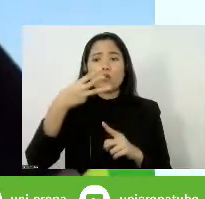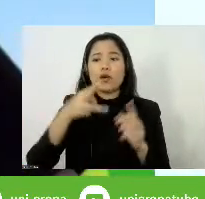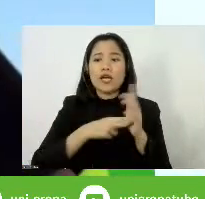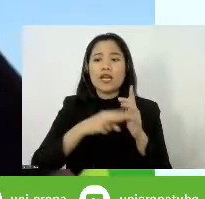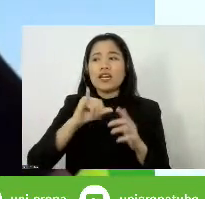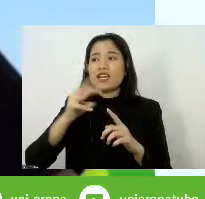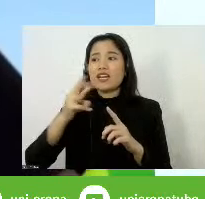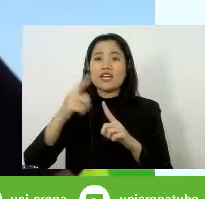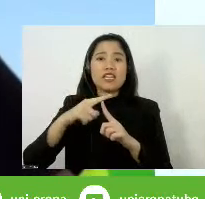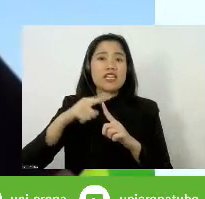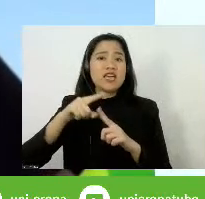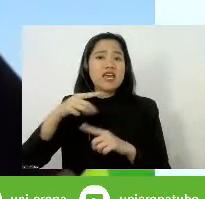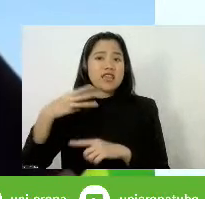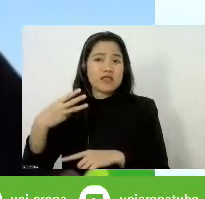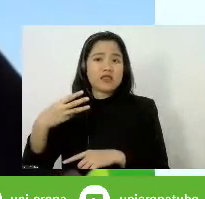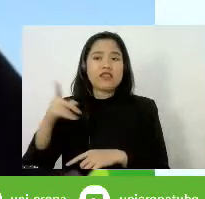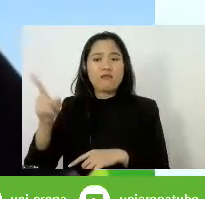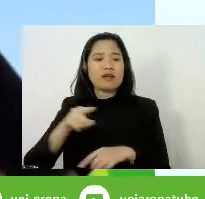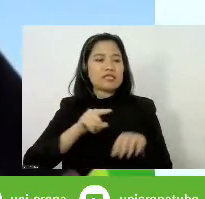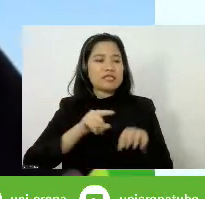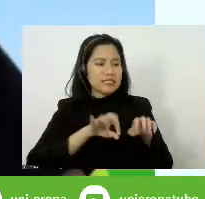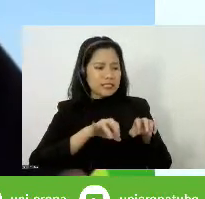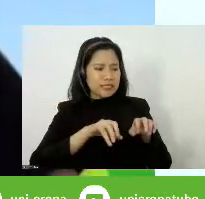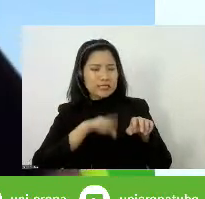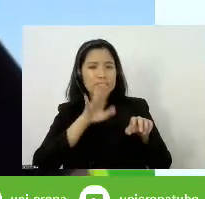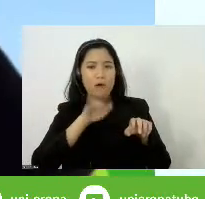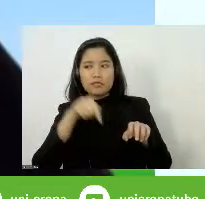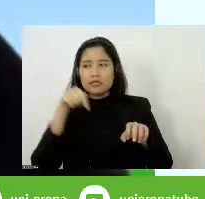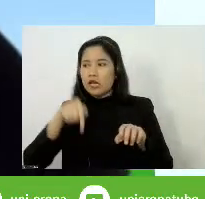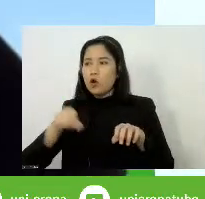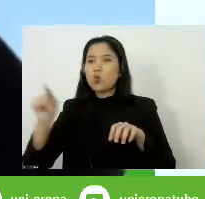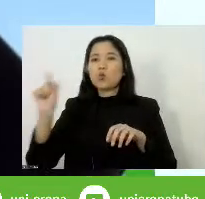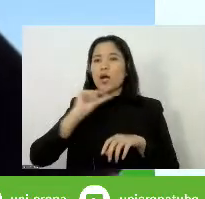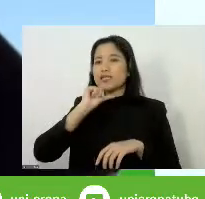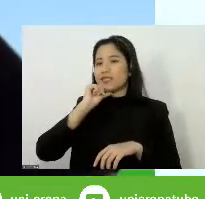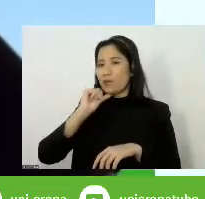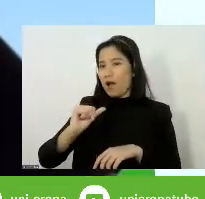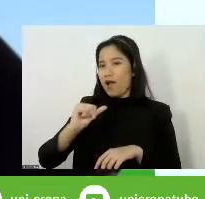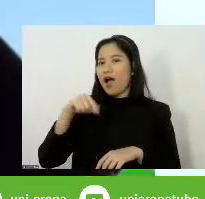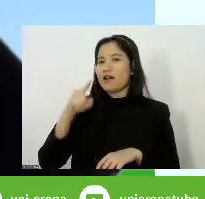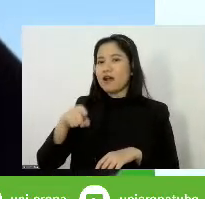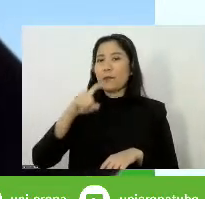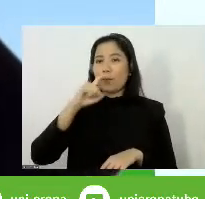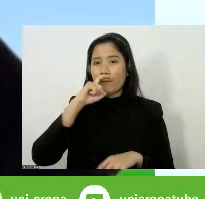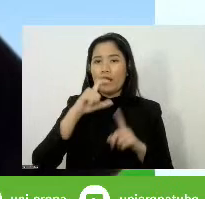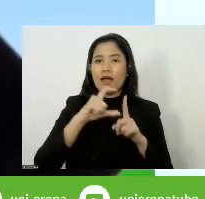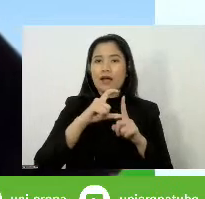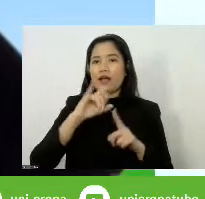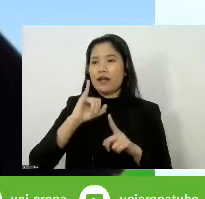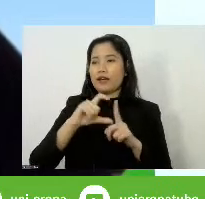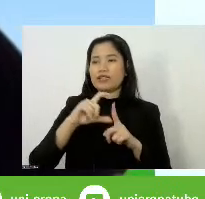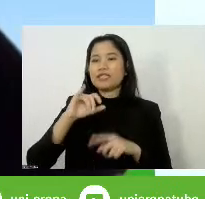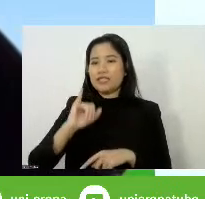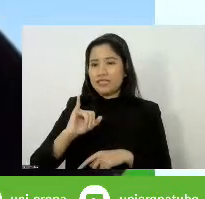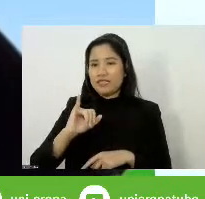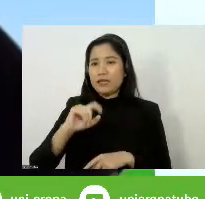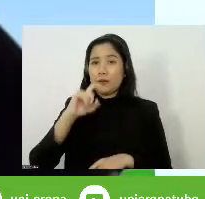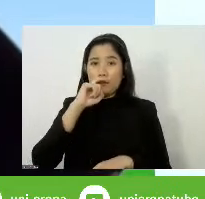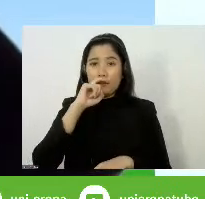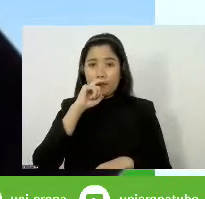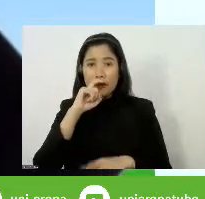sambil mengisi gitu ya teman-teman sekarang kita undang padi dan juga Ibu henriette